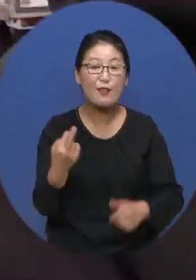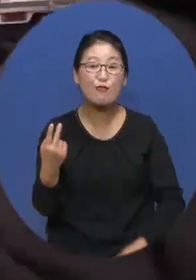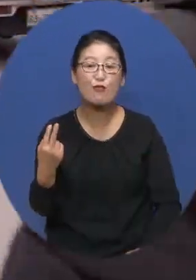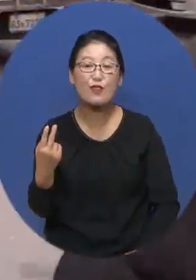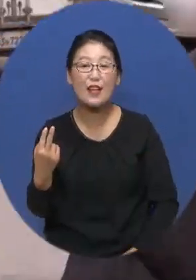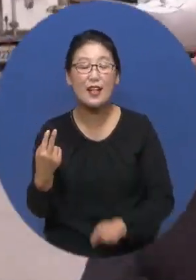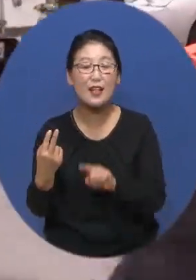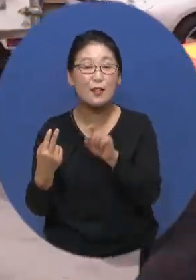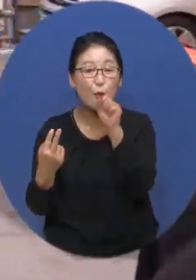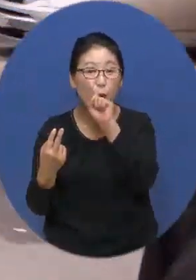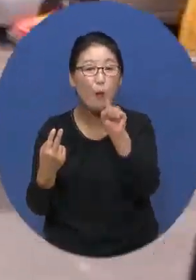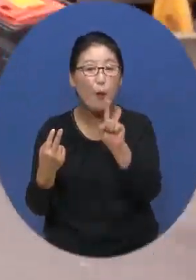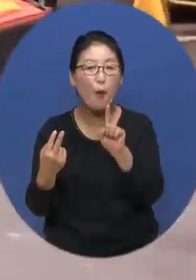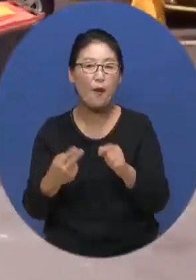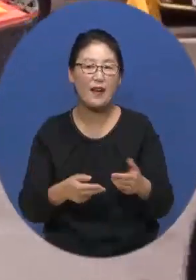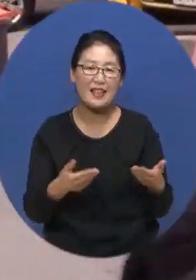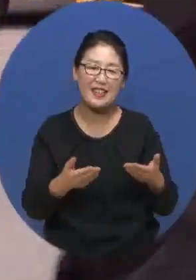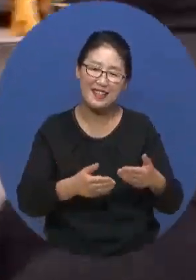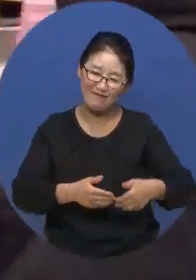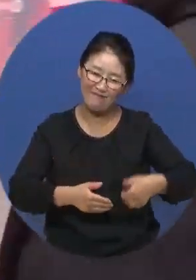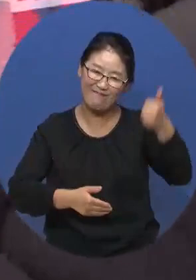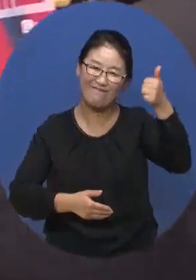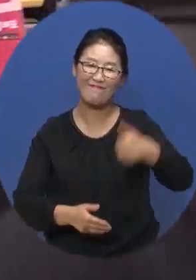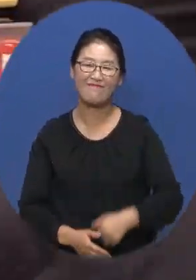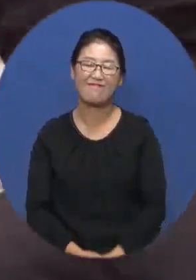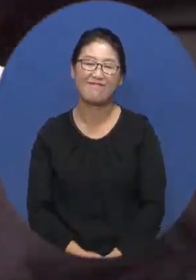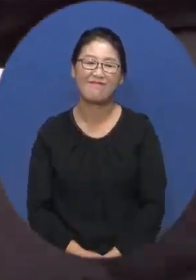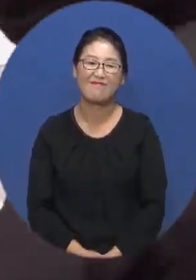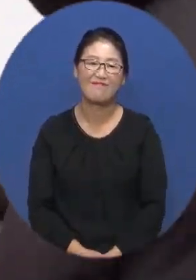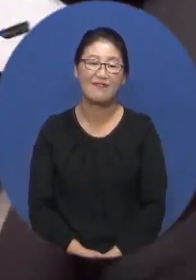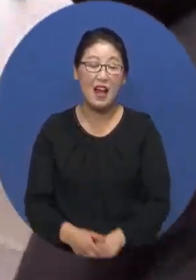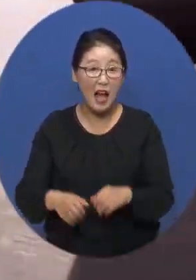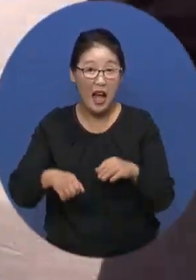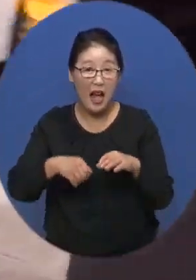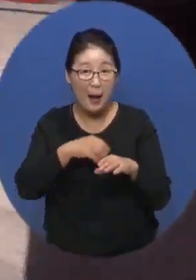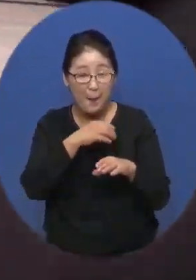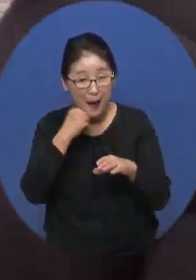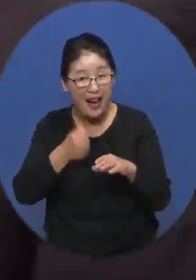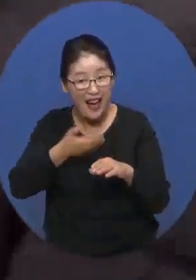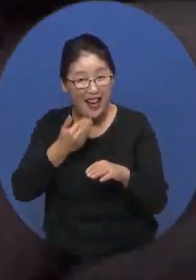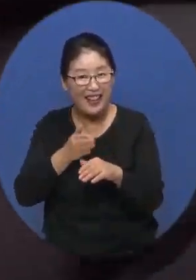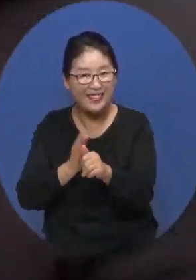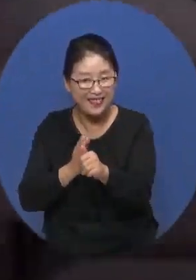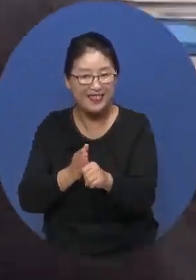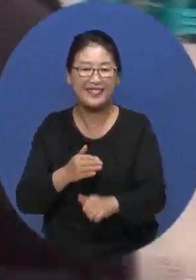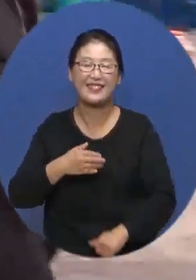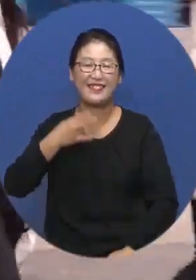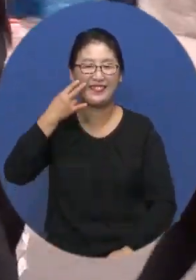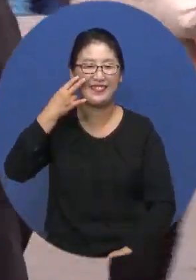일하는 건데요. 일하는 게 더 좋아요? 네. 밥도 맛있게 먹어요. 네.